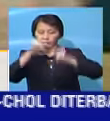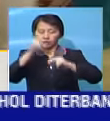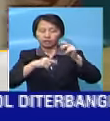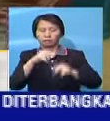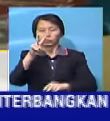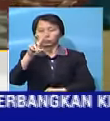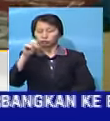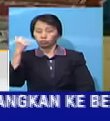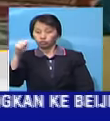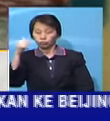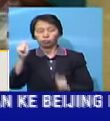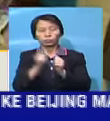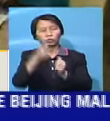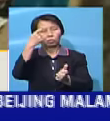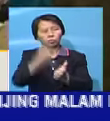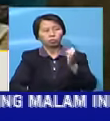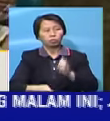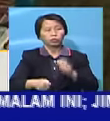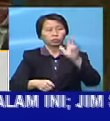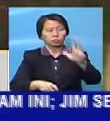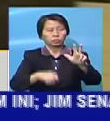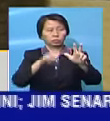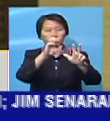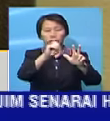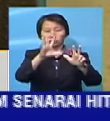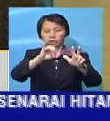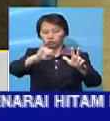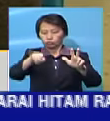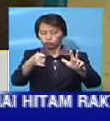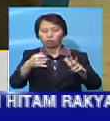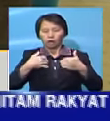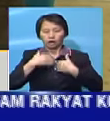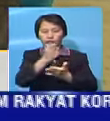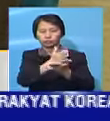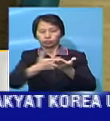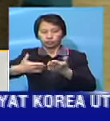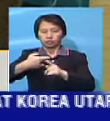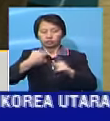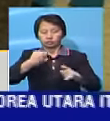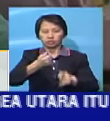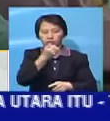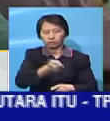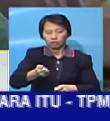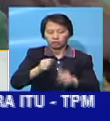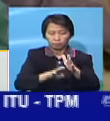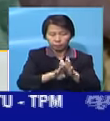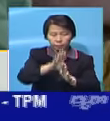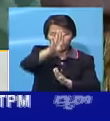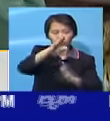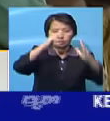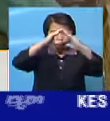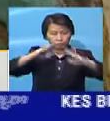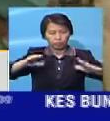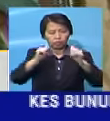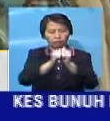2010 dengan anggaran kos sebanyak rm35 juta itu adalah sebahagian daripada komponen pembangunan di kompleks